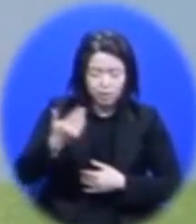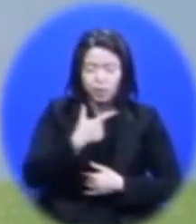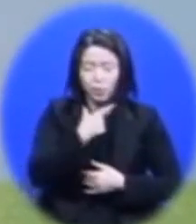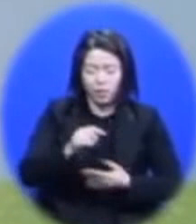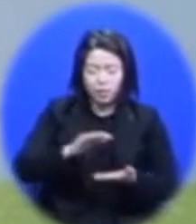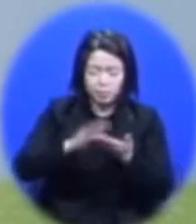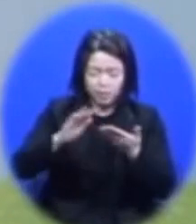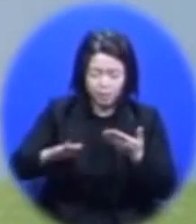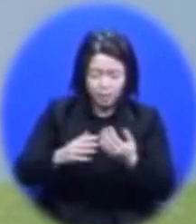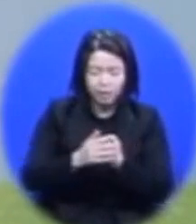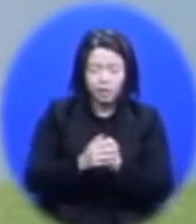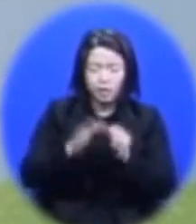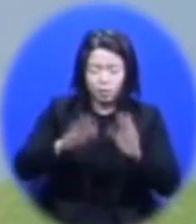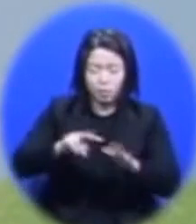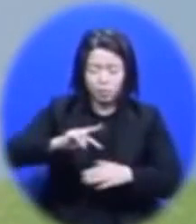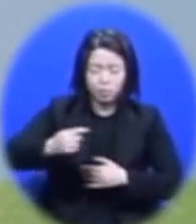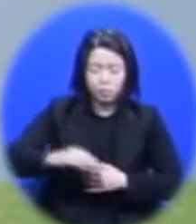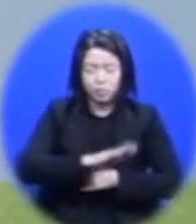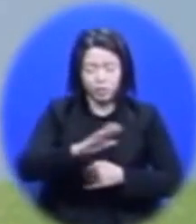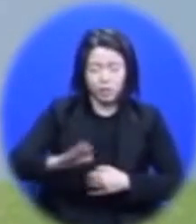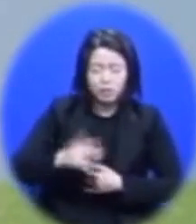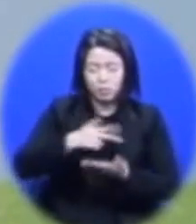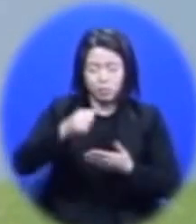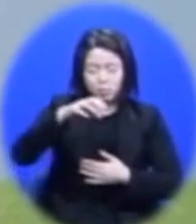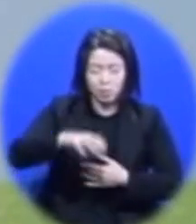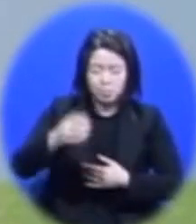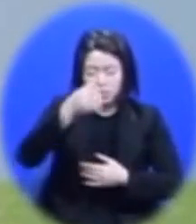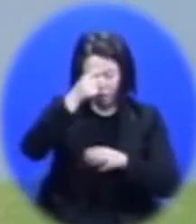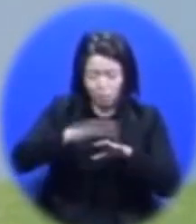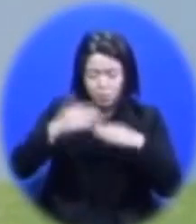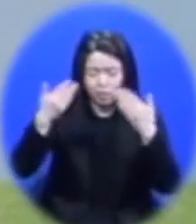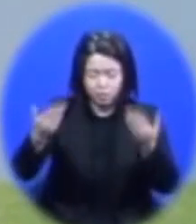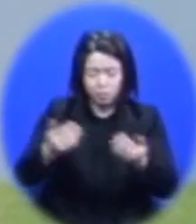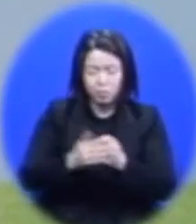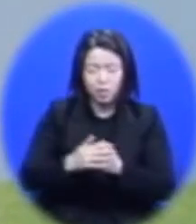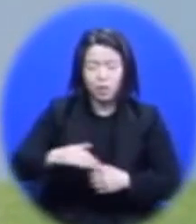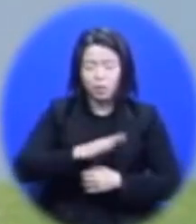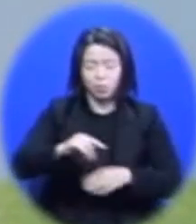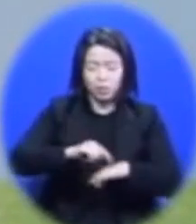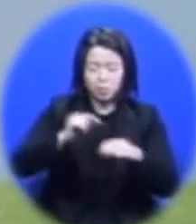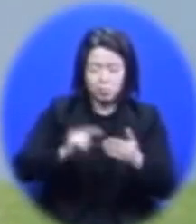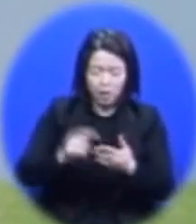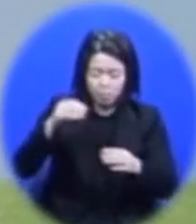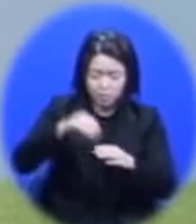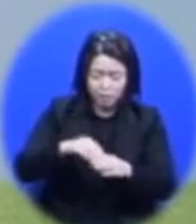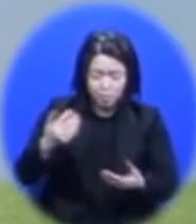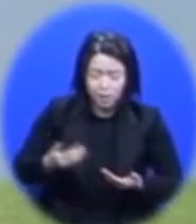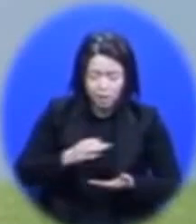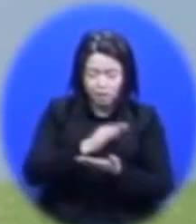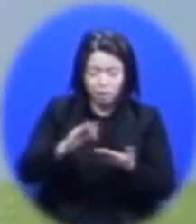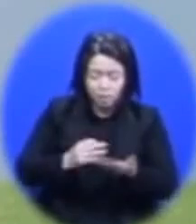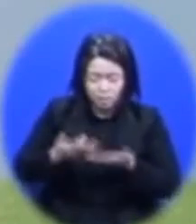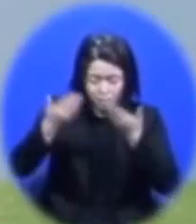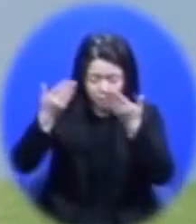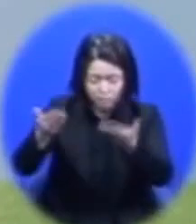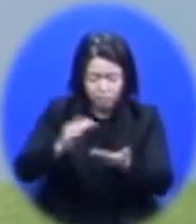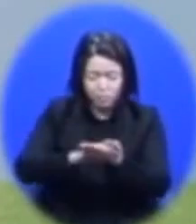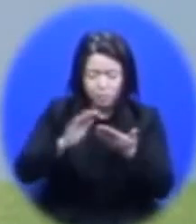원합니다. 오늘도 저희들이 주님 앞에 나와 예배하면서 저희들의 마음을 담아 하나님께 헌금을 봉헌해